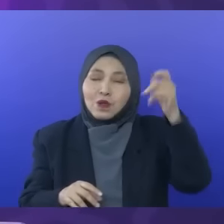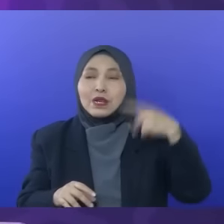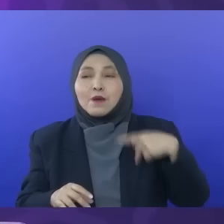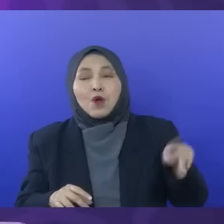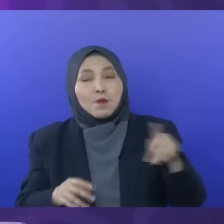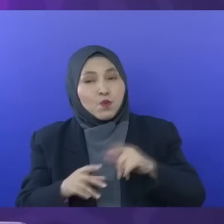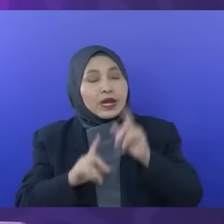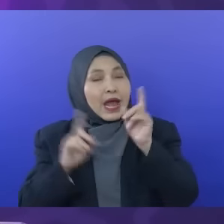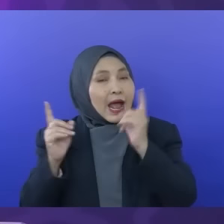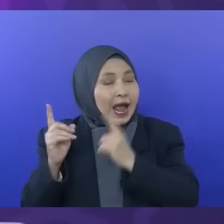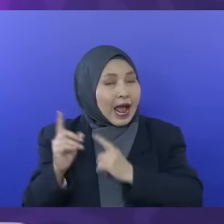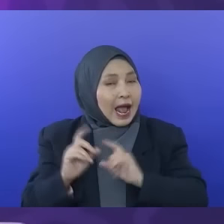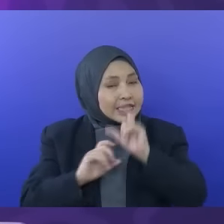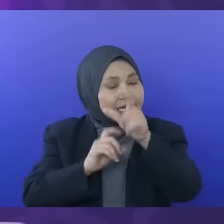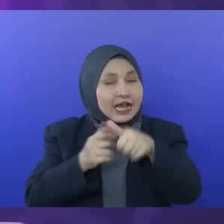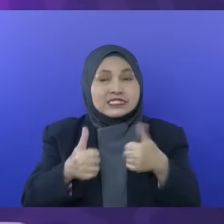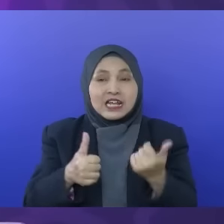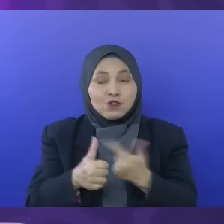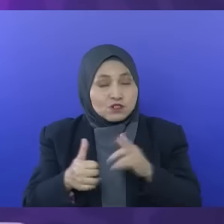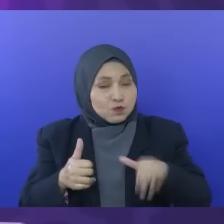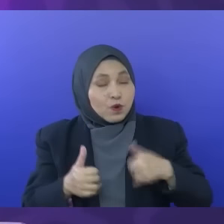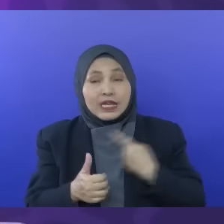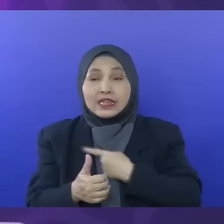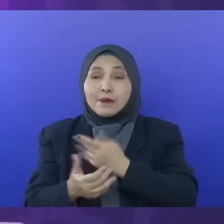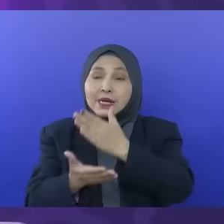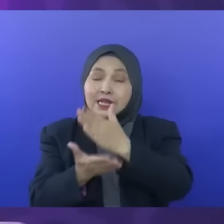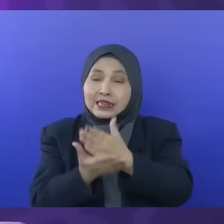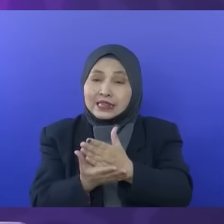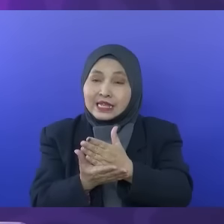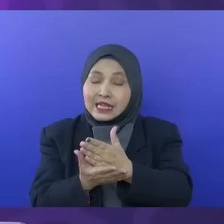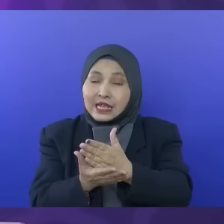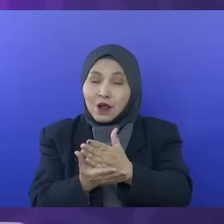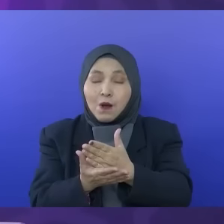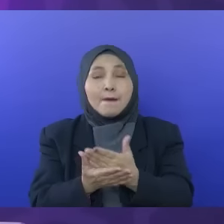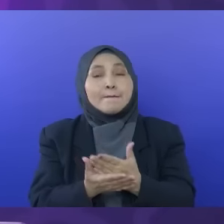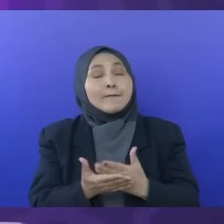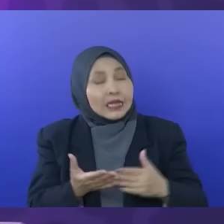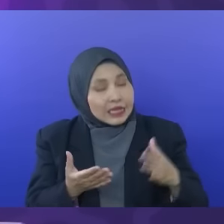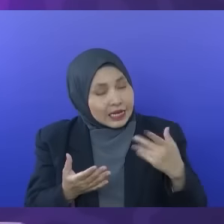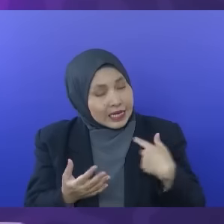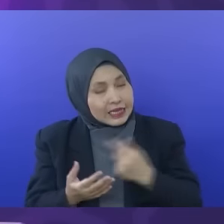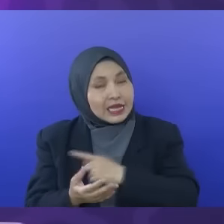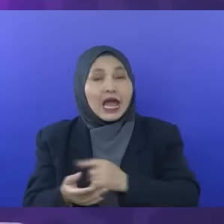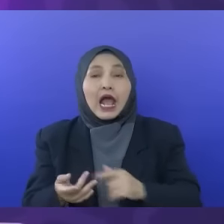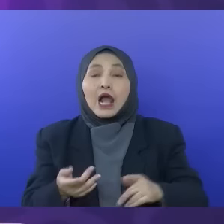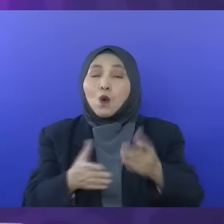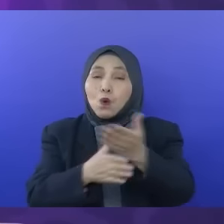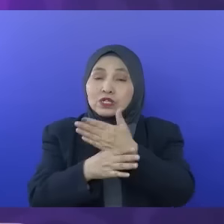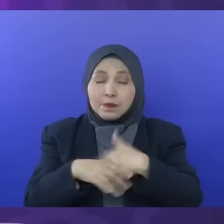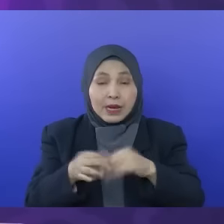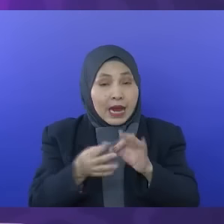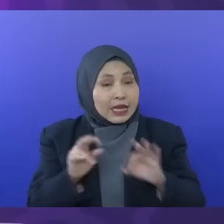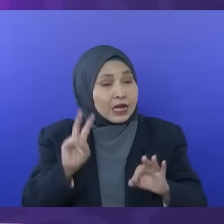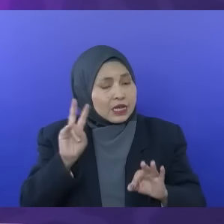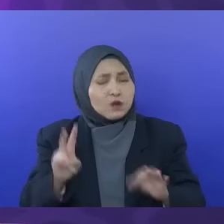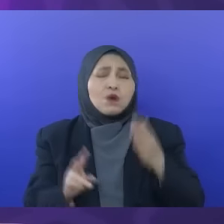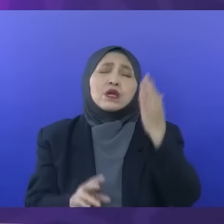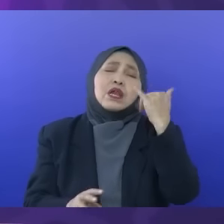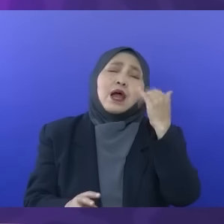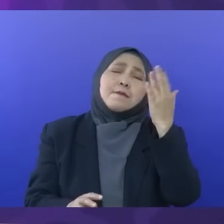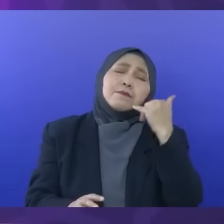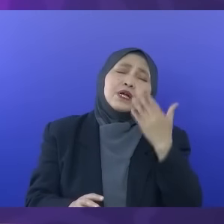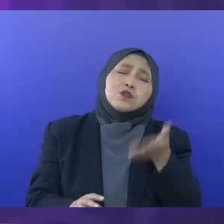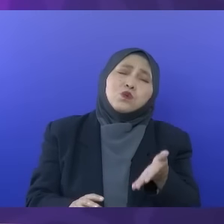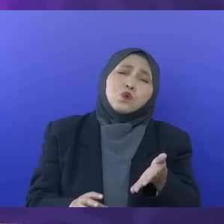Hadiah 1 sebelum kita beristirahat yaitulah waqaf pada ayat yang kedua itu Ustaz Kenapa itu